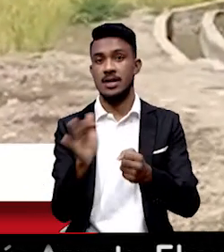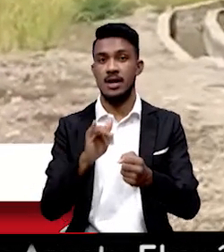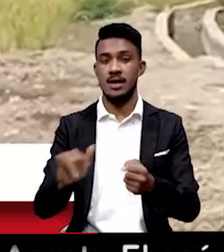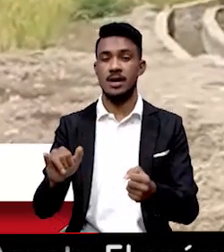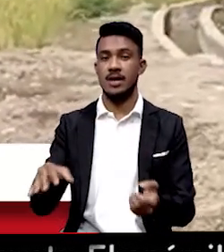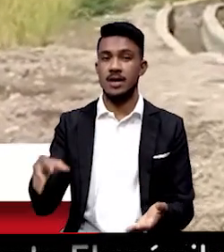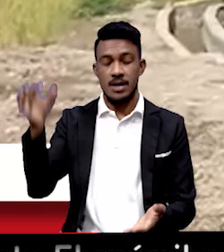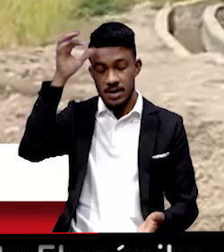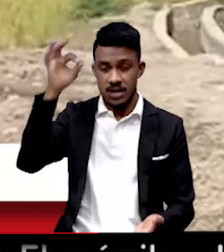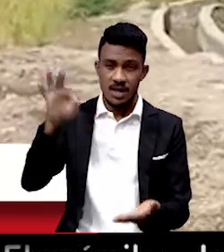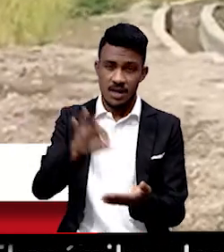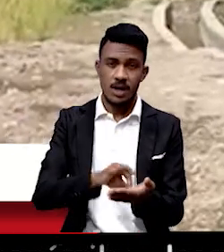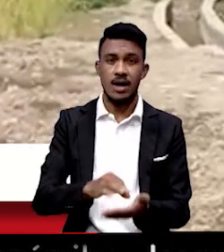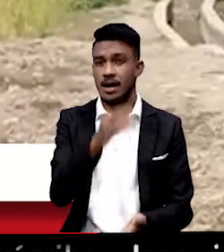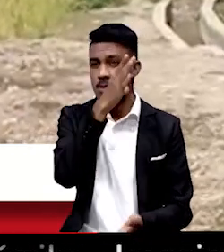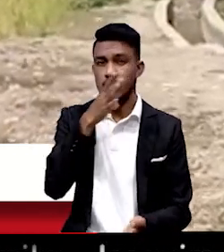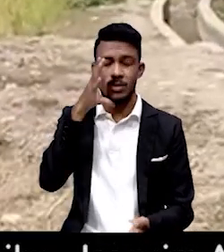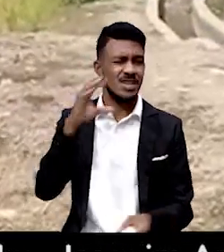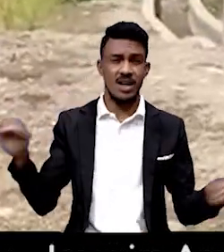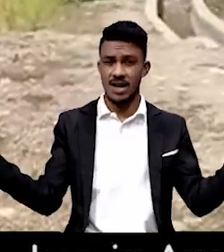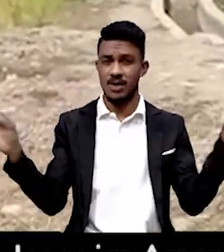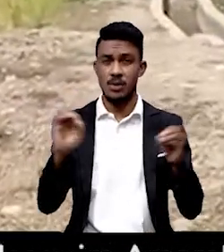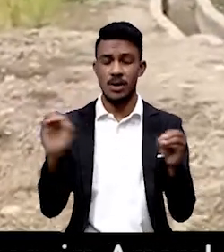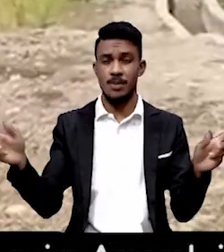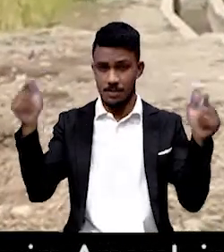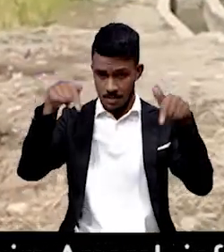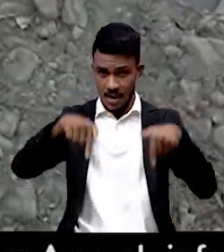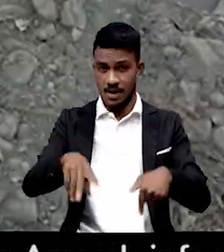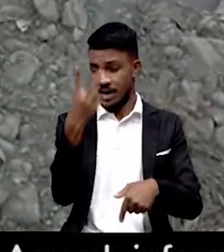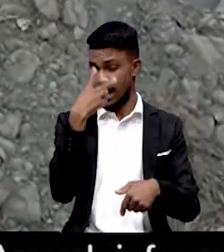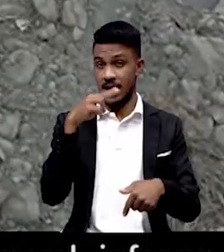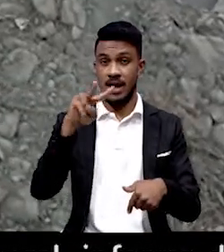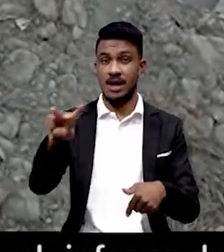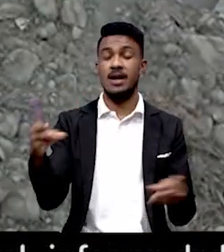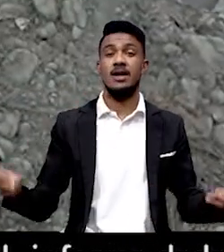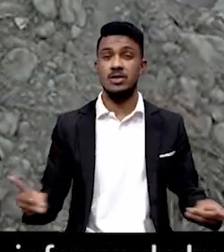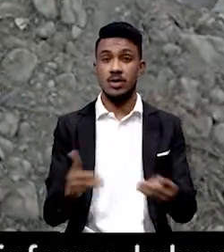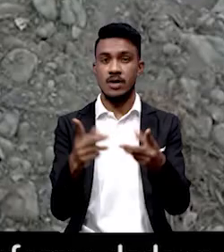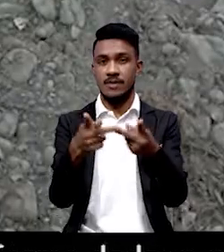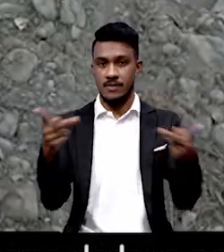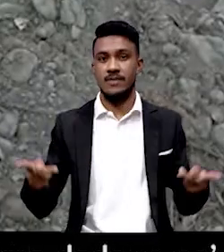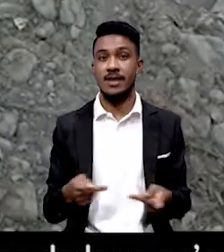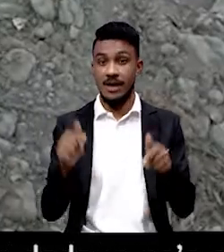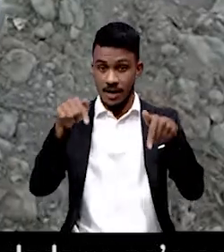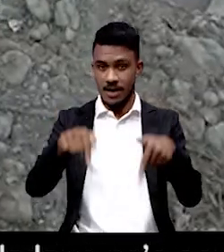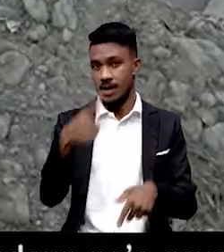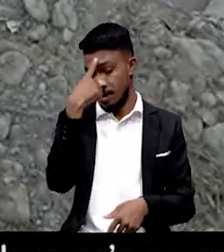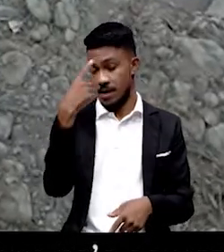Sekretarismos, sekretaris hidup tunos, nuka mai atu hare tundireta ya fatin ida nene. Tambah ida